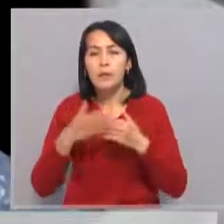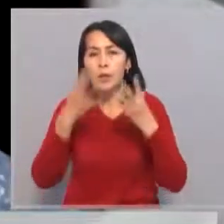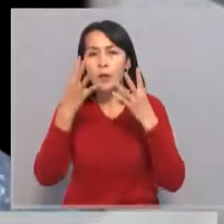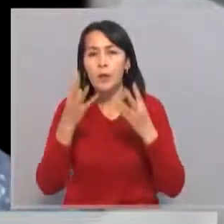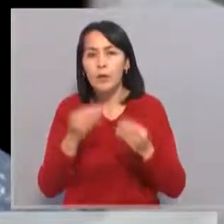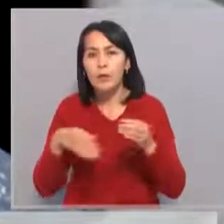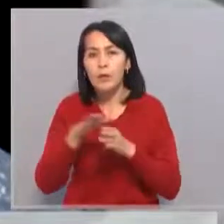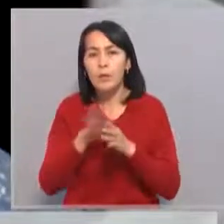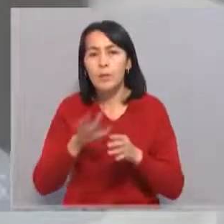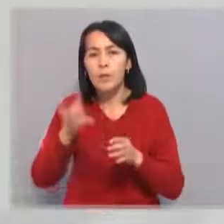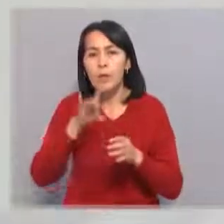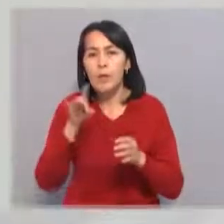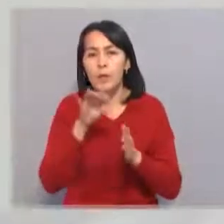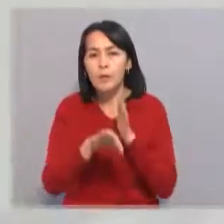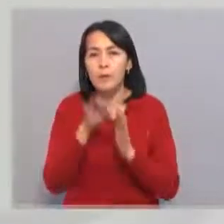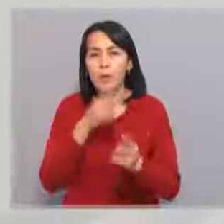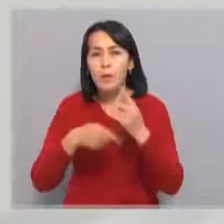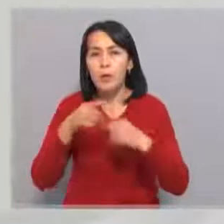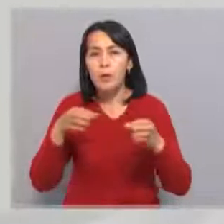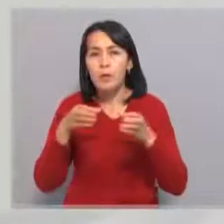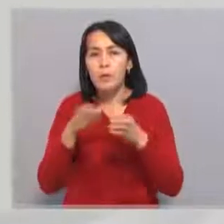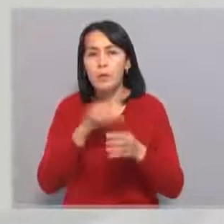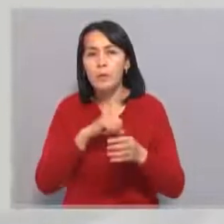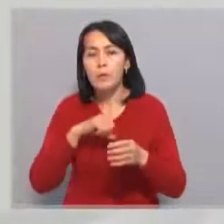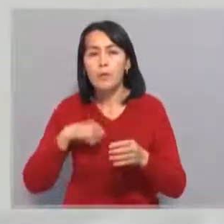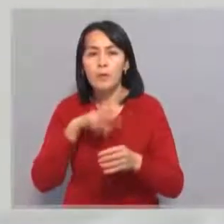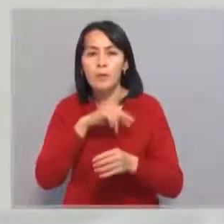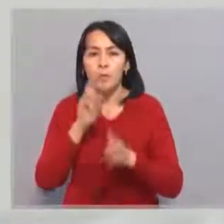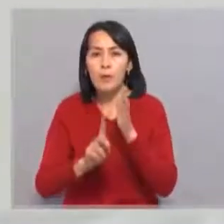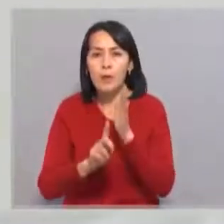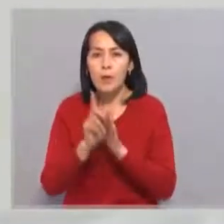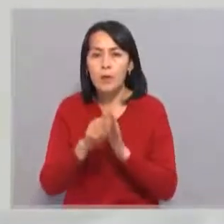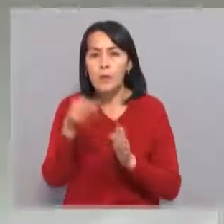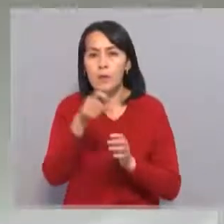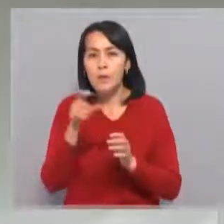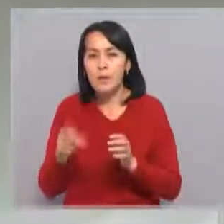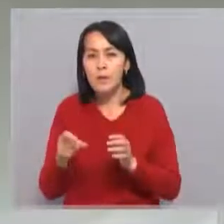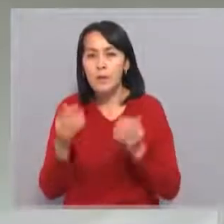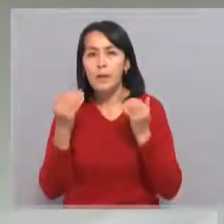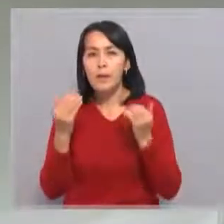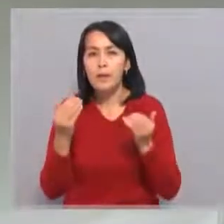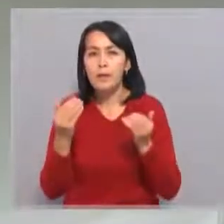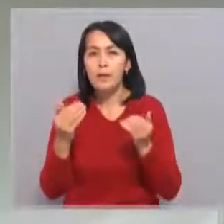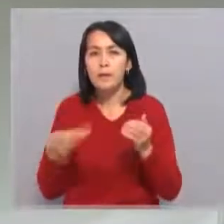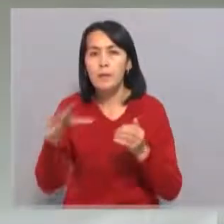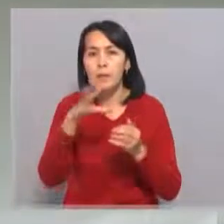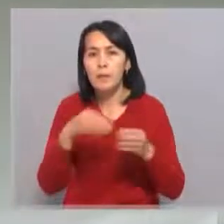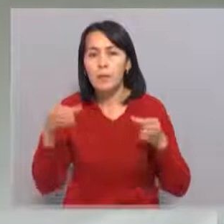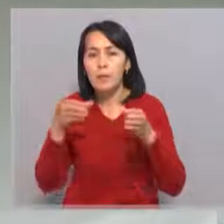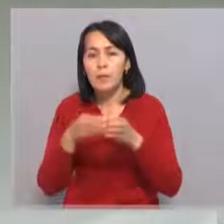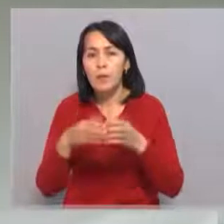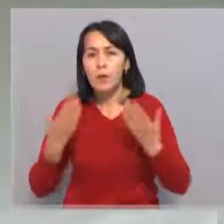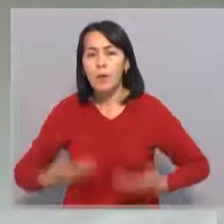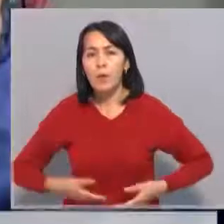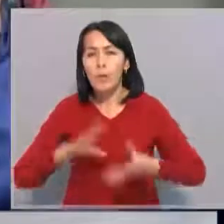күндері жалпы республикалық сайлау алды штаб өз жұмысын бастамақ. Оның құрамында халықтық коалицияға кіретін барлық партия мен